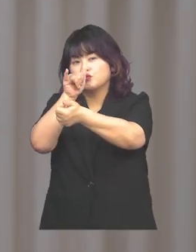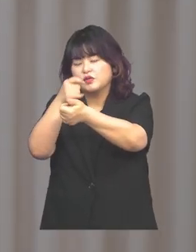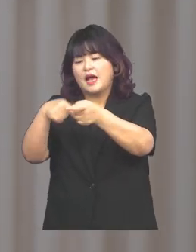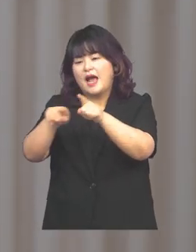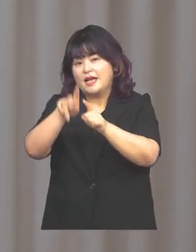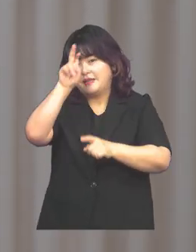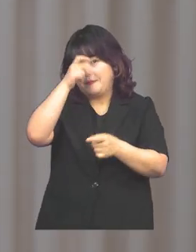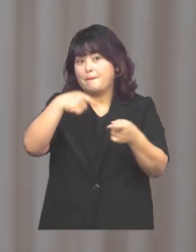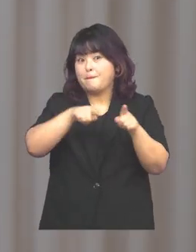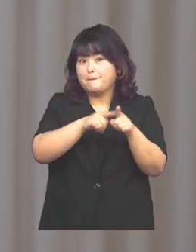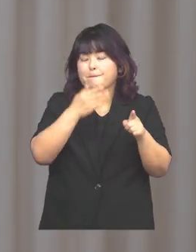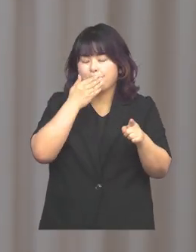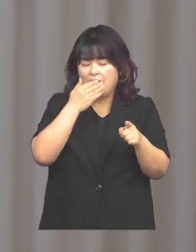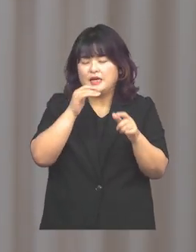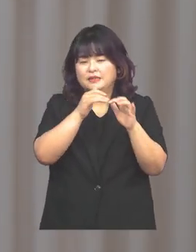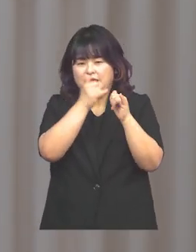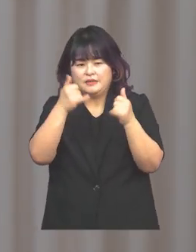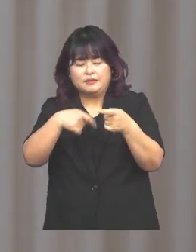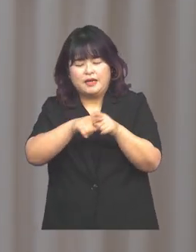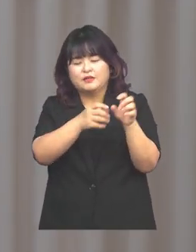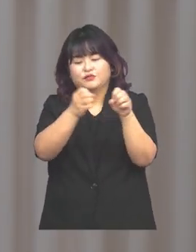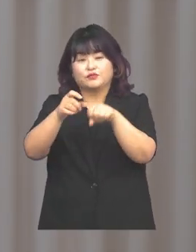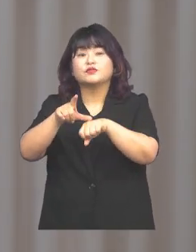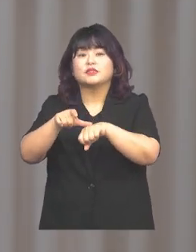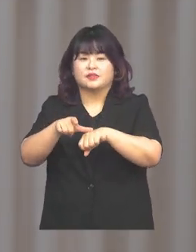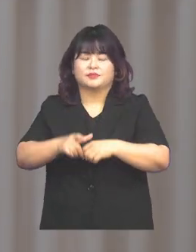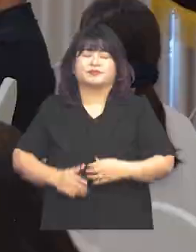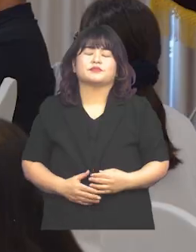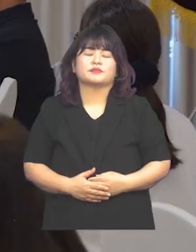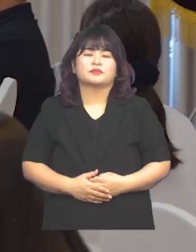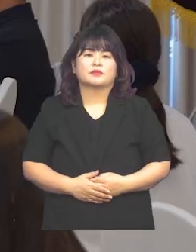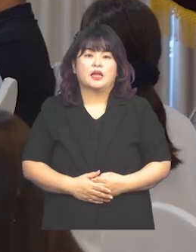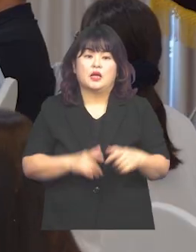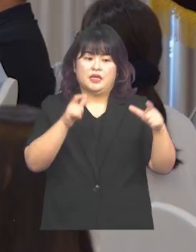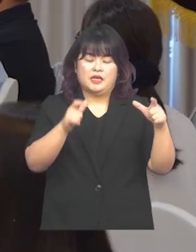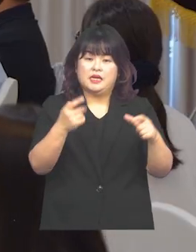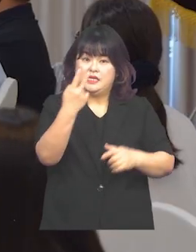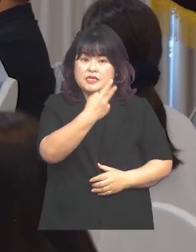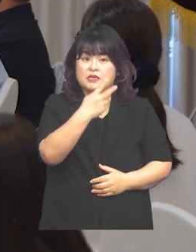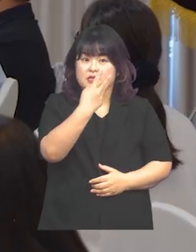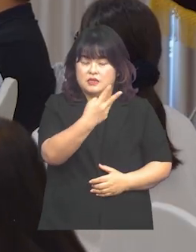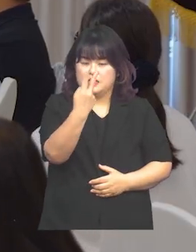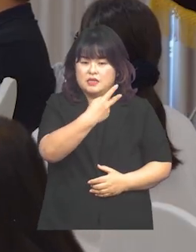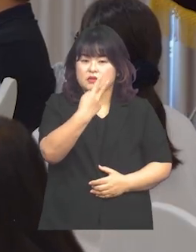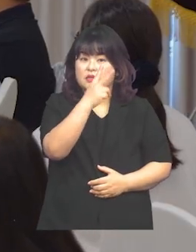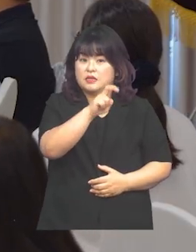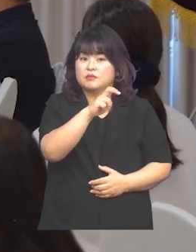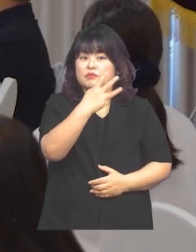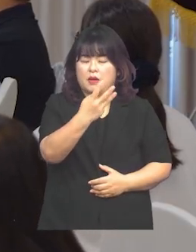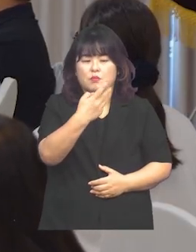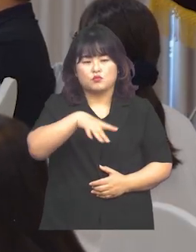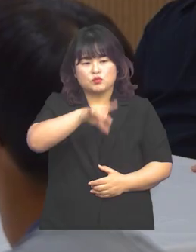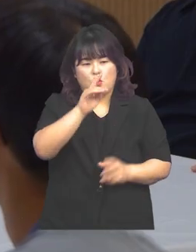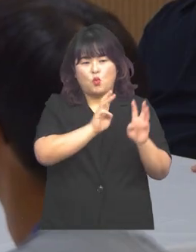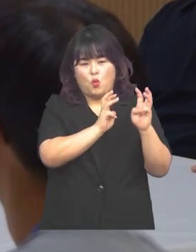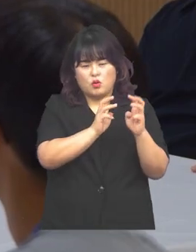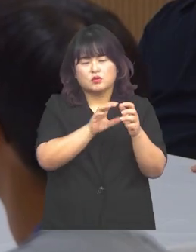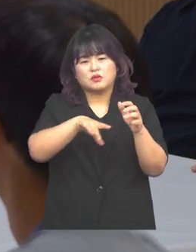오찬을 함께하며 청년들과 대화하는 시간을 가졌습니다. 시는 2023년부터 워크숍,